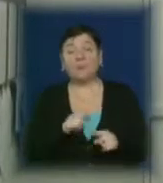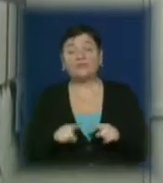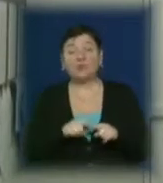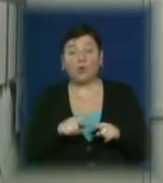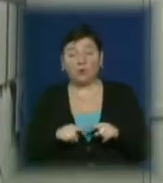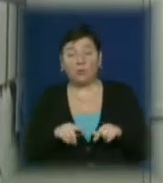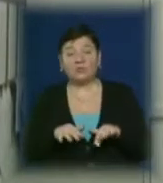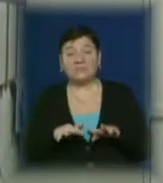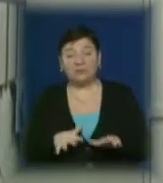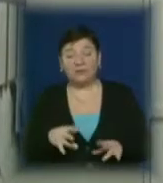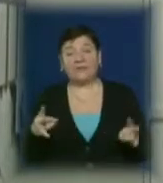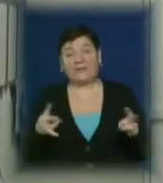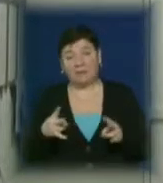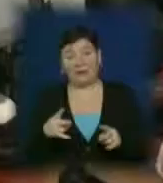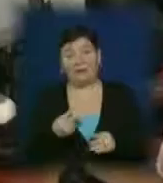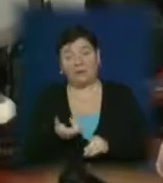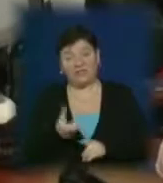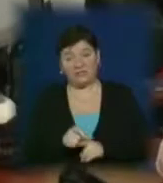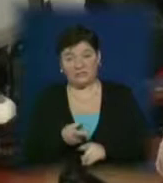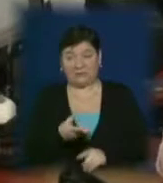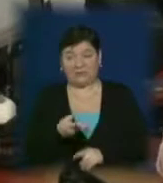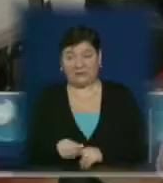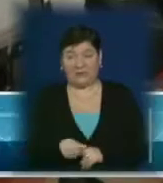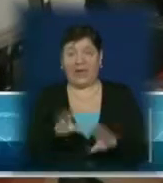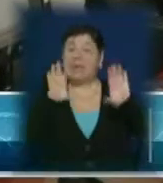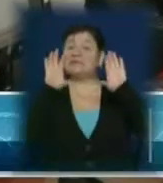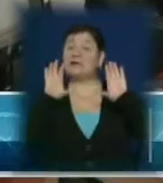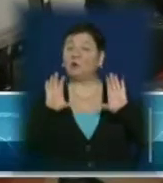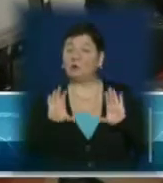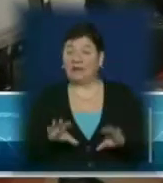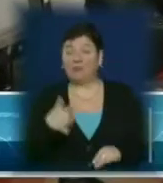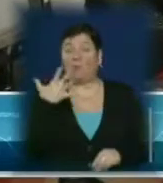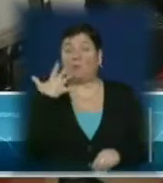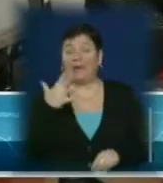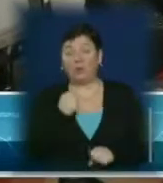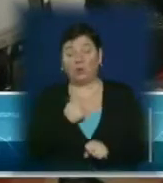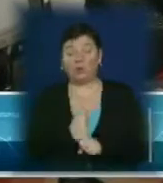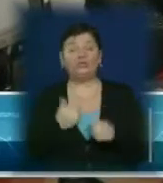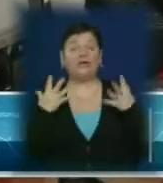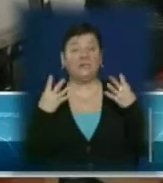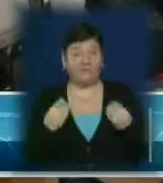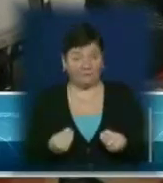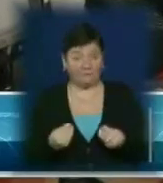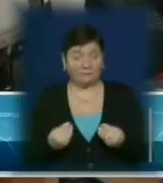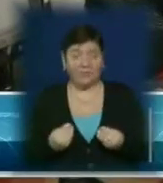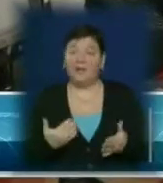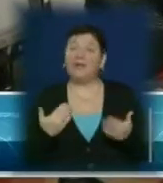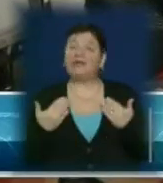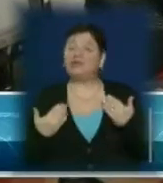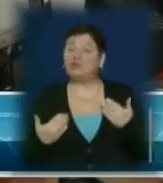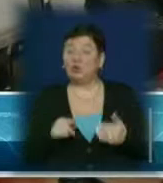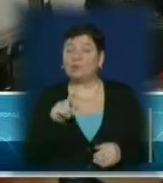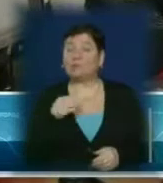процедуру доведеться сплатити більше. Законодавством передбачено 5 робочих днів. Тобто, якщо за